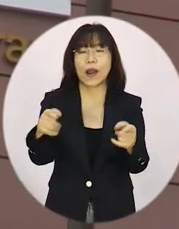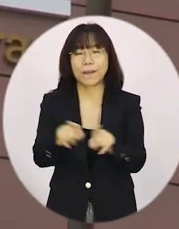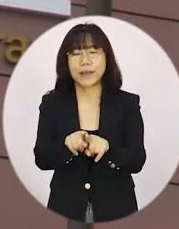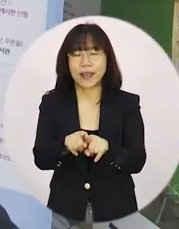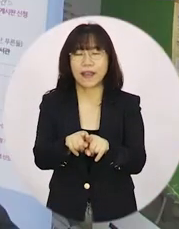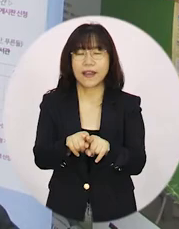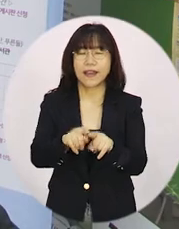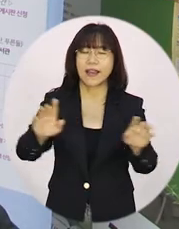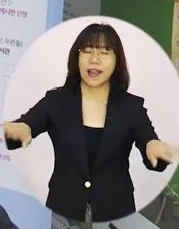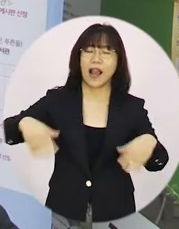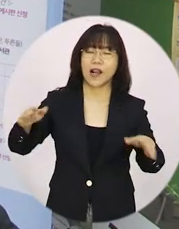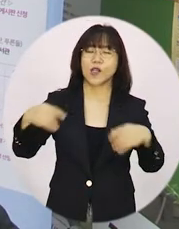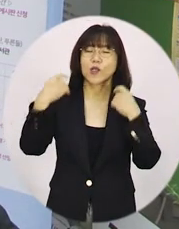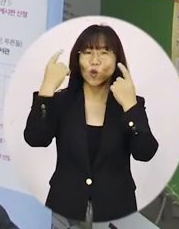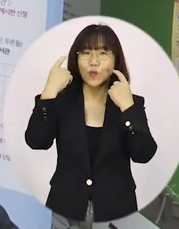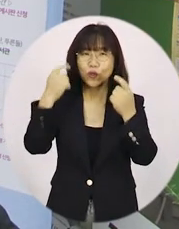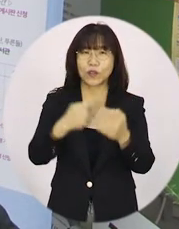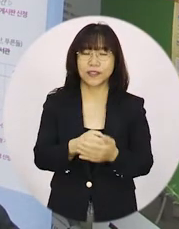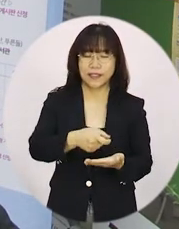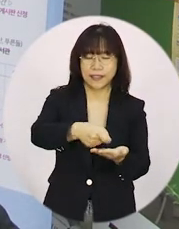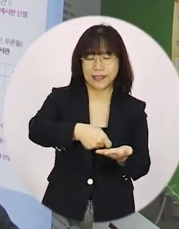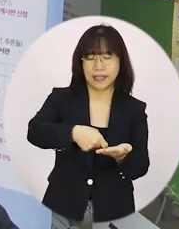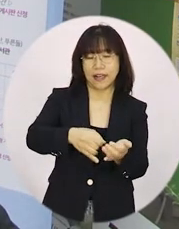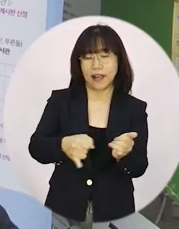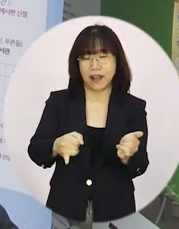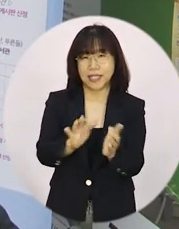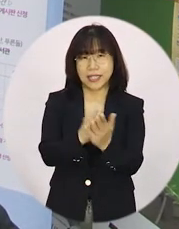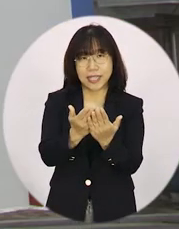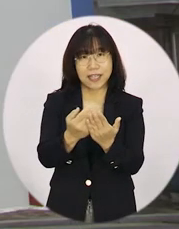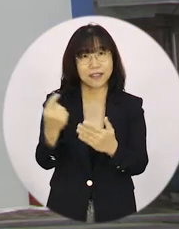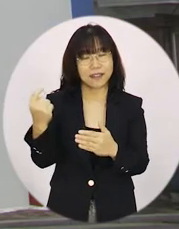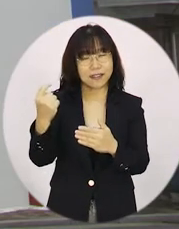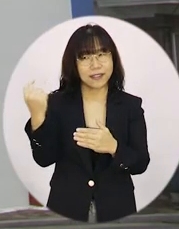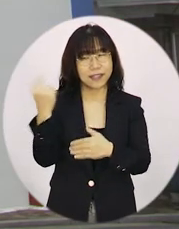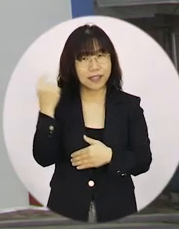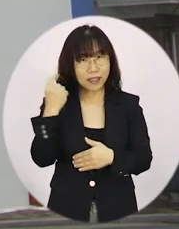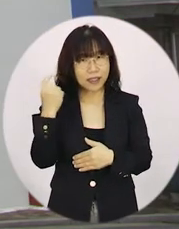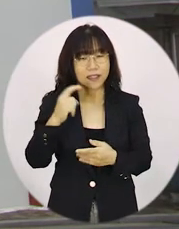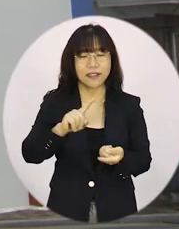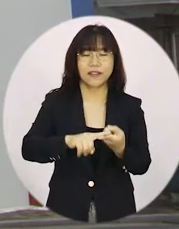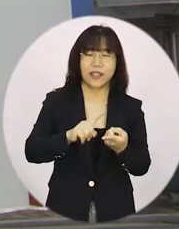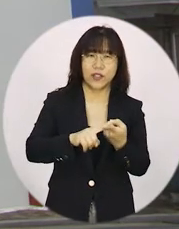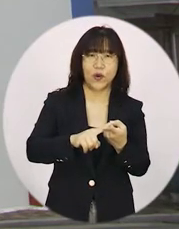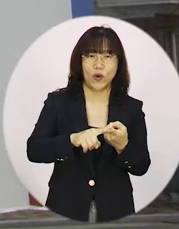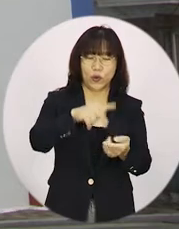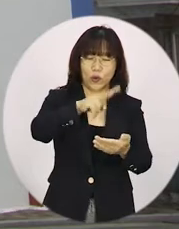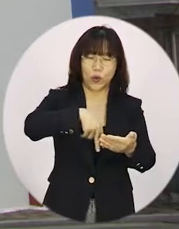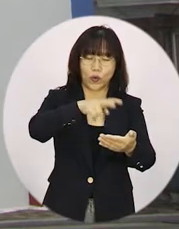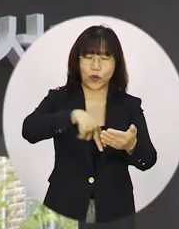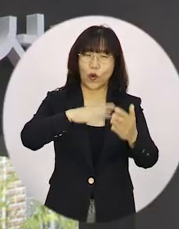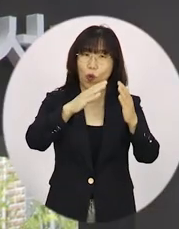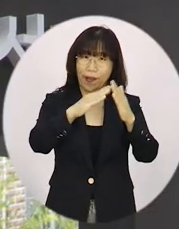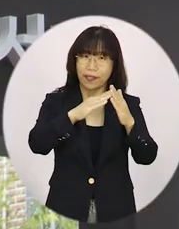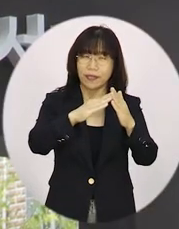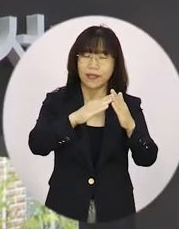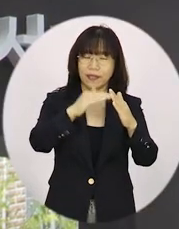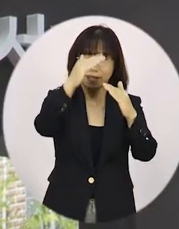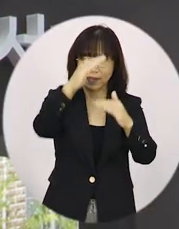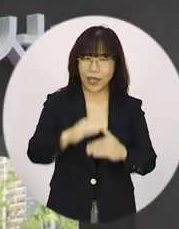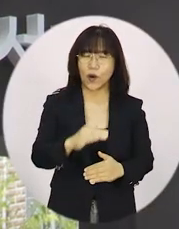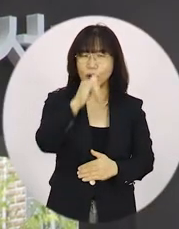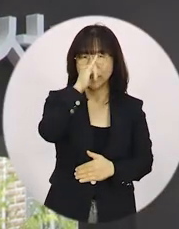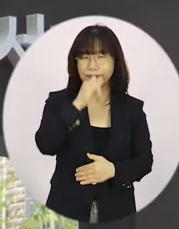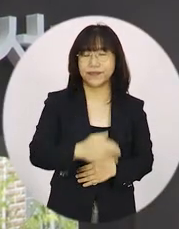함께 떠나는 가을 소풍, 작가가 들려주는 책 이야기 등 다채로운 문화 향유의 공간인 도서관을 만나볼